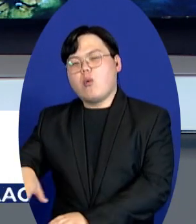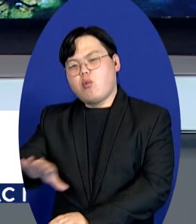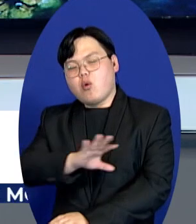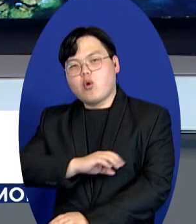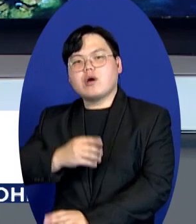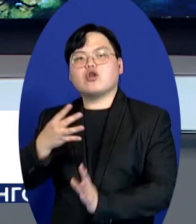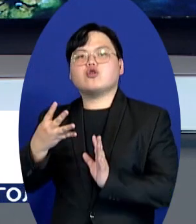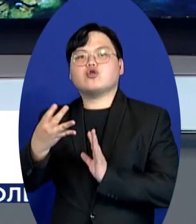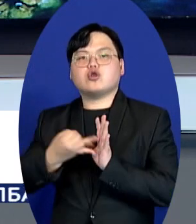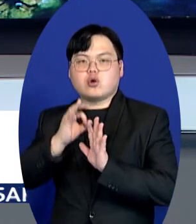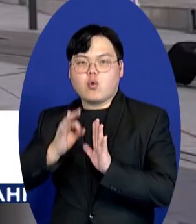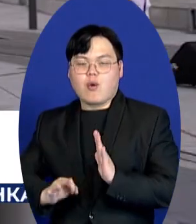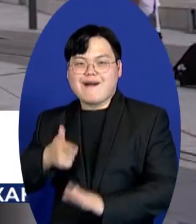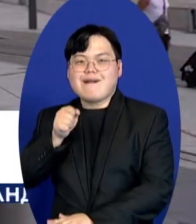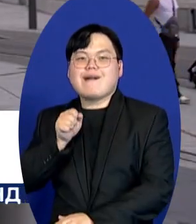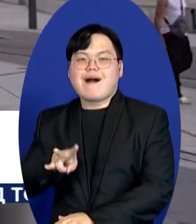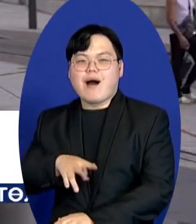хэмжээний гантай байгаа юм.